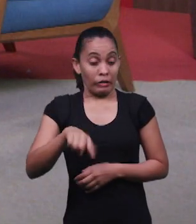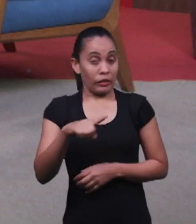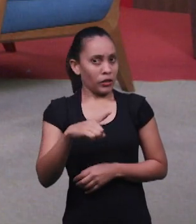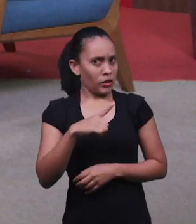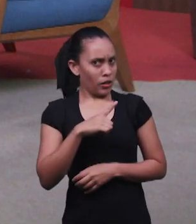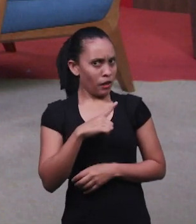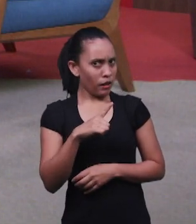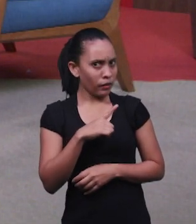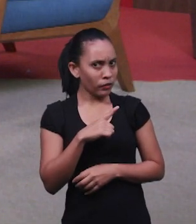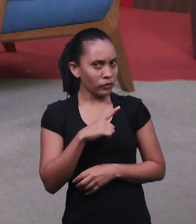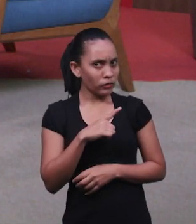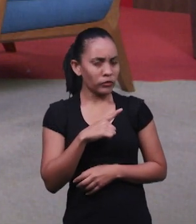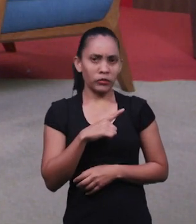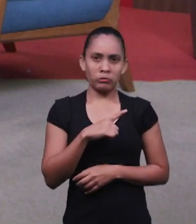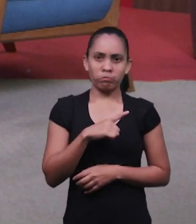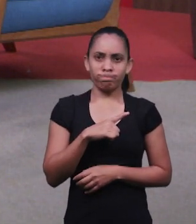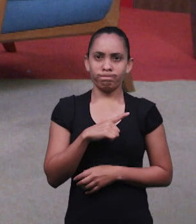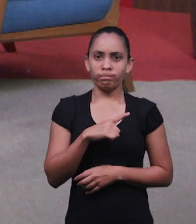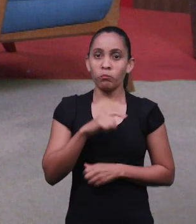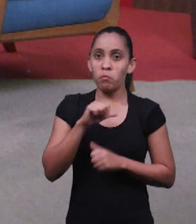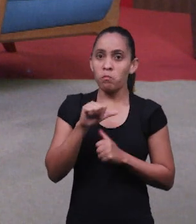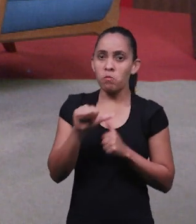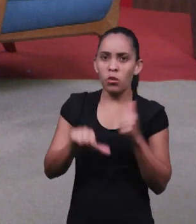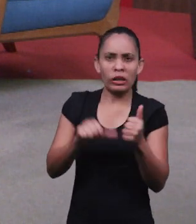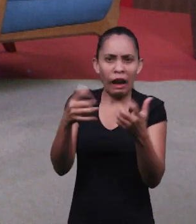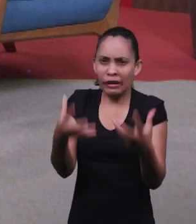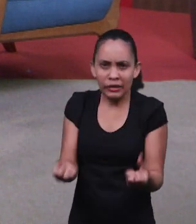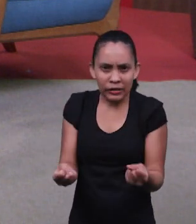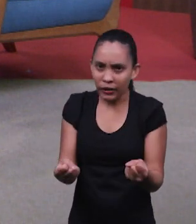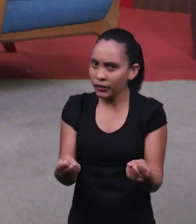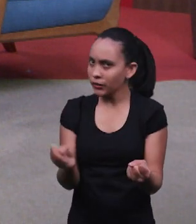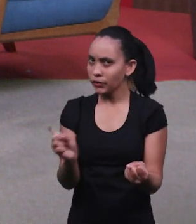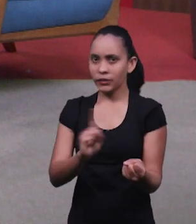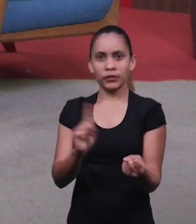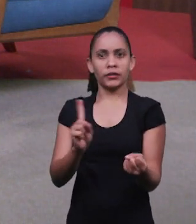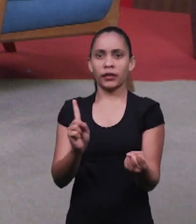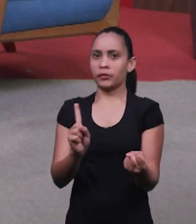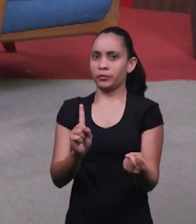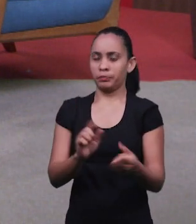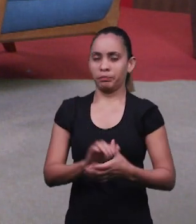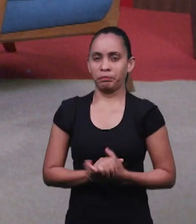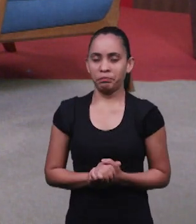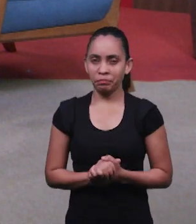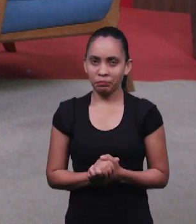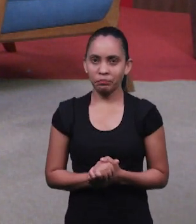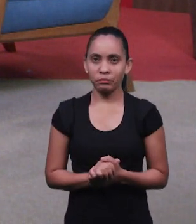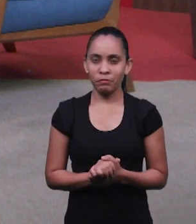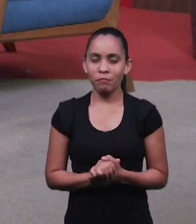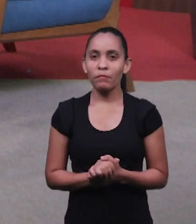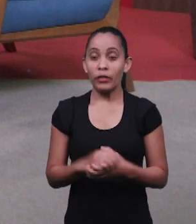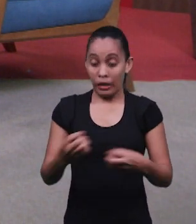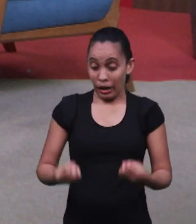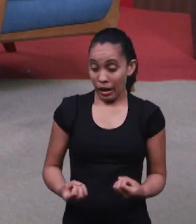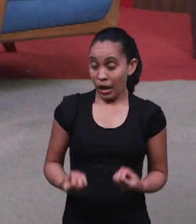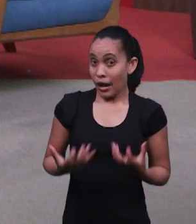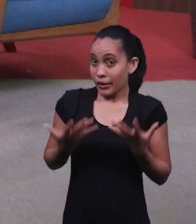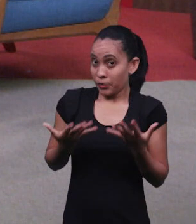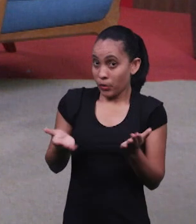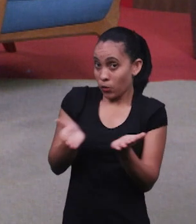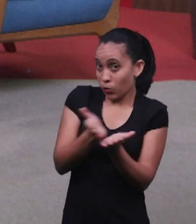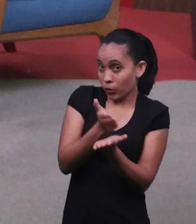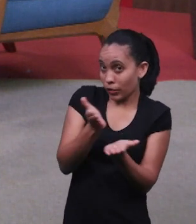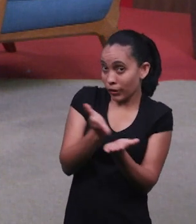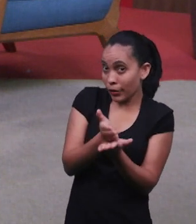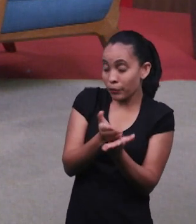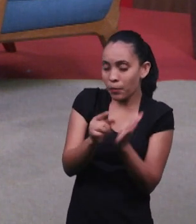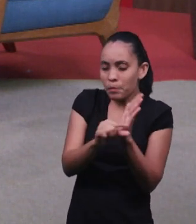plie à aucun type de circonstance. Amen. Tous ces aspects, la première